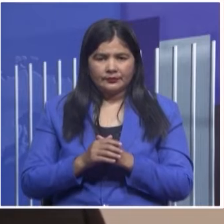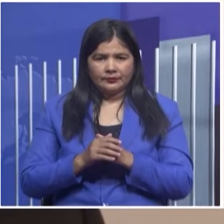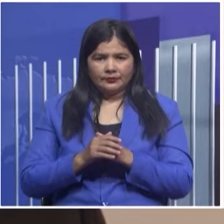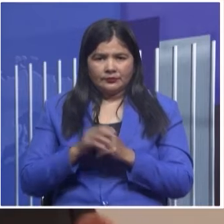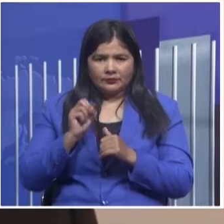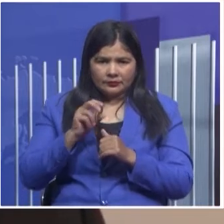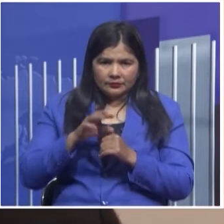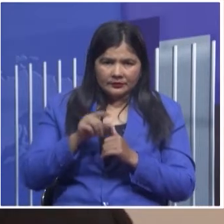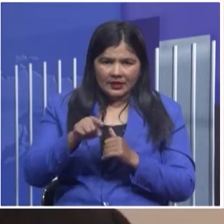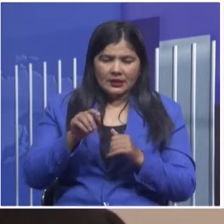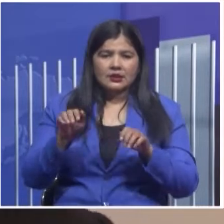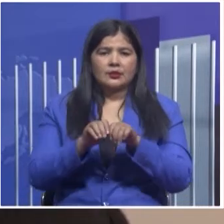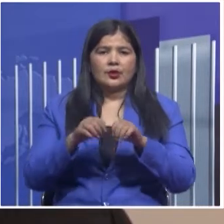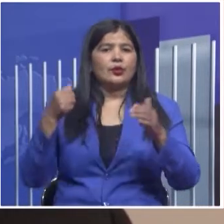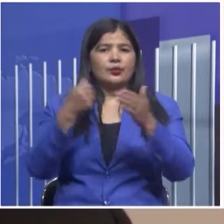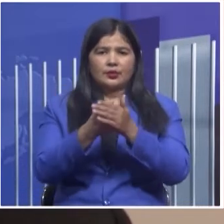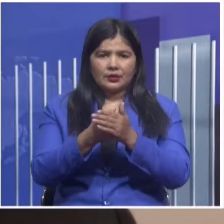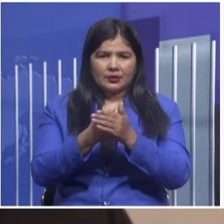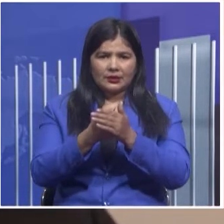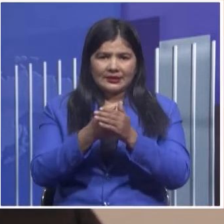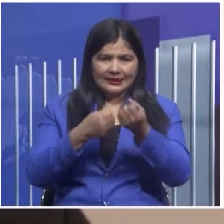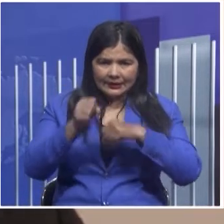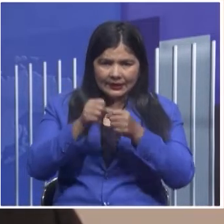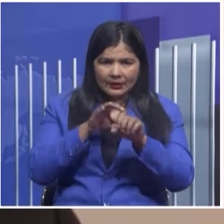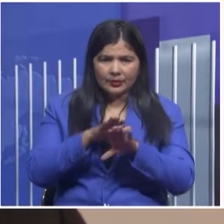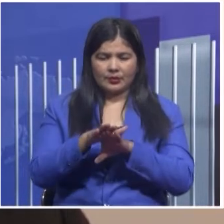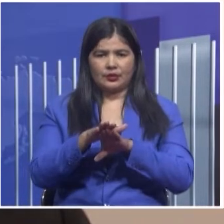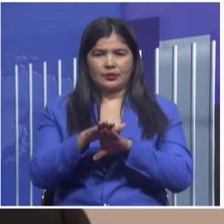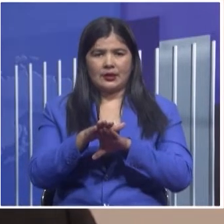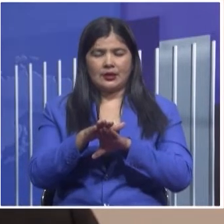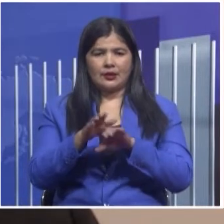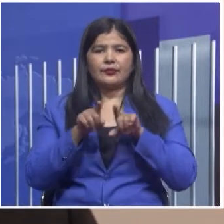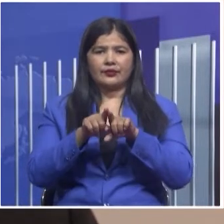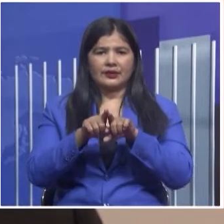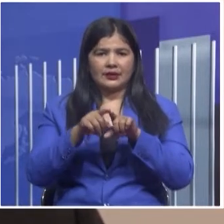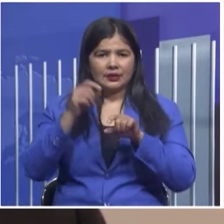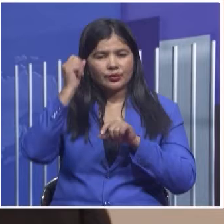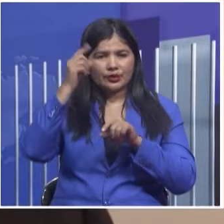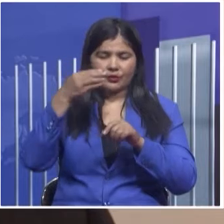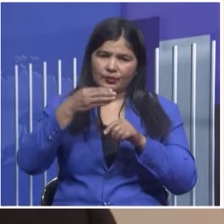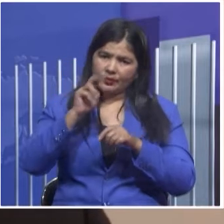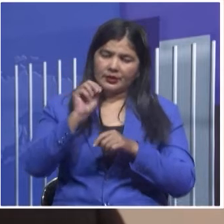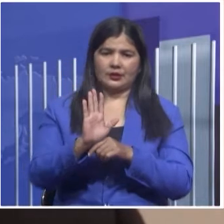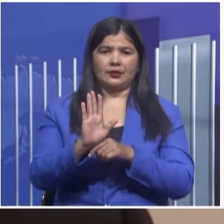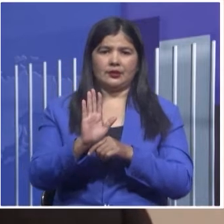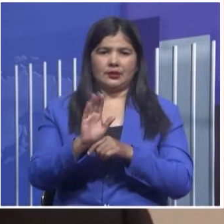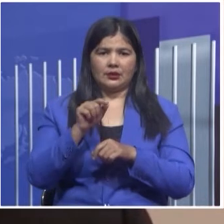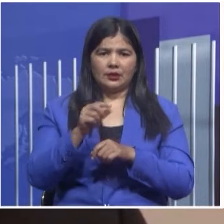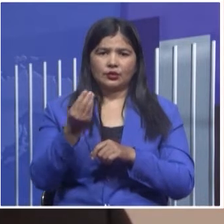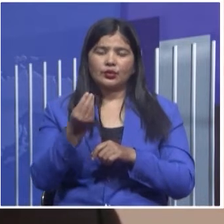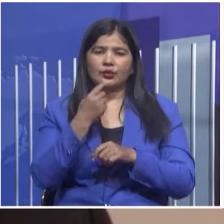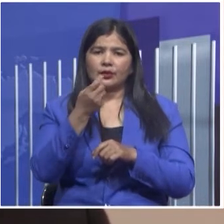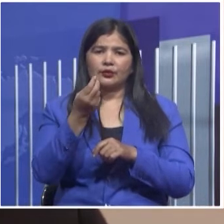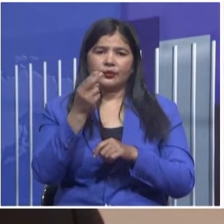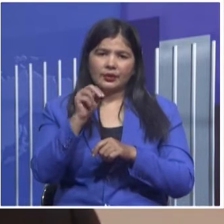तर त्यहाँसम्म आइ नपुग्नलाई गर्ने क्रियाकलापहरूमा पनि जोड दिनुपर्छ। यहाँहरूले ओपिडीमा बस्दाखेरि त्यो कुरा पनि अलिअलि